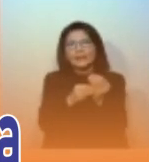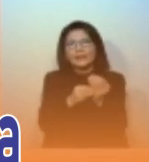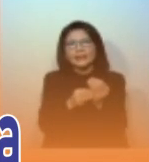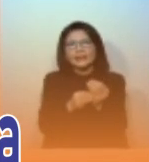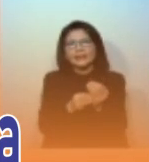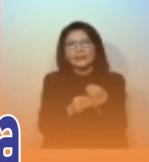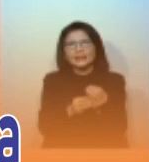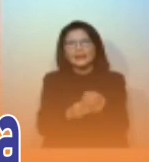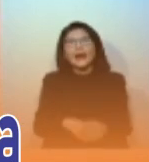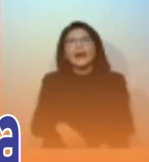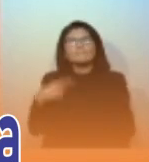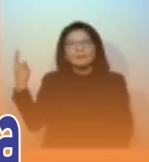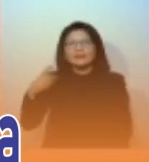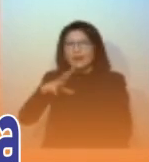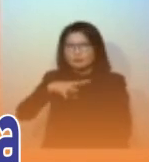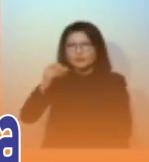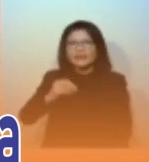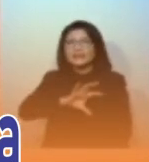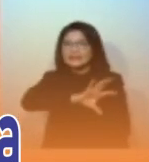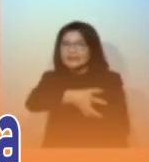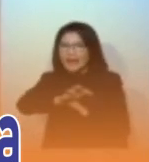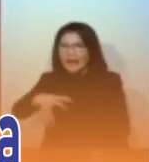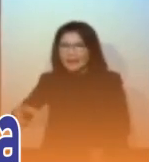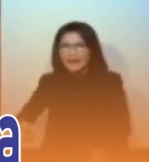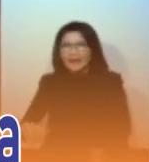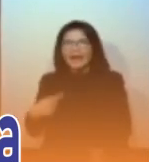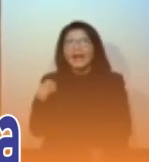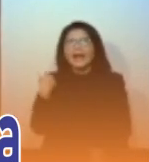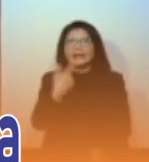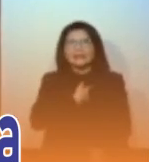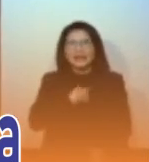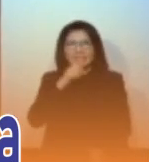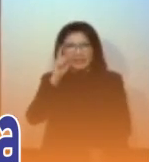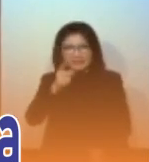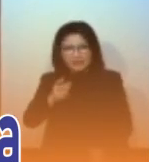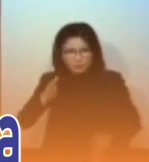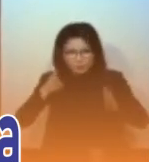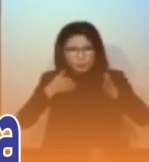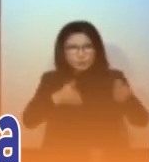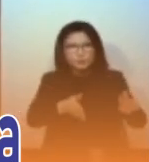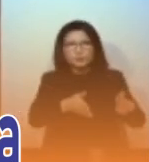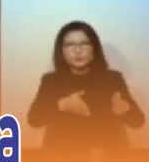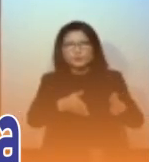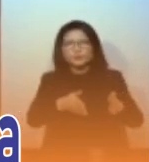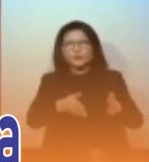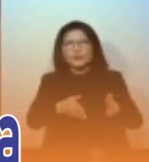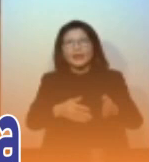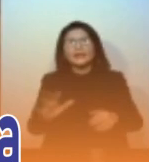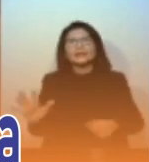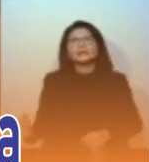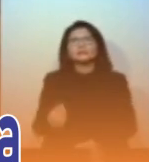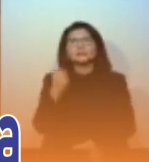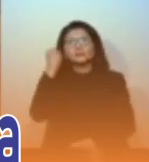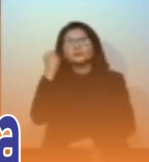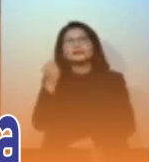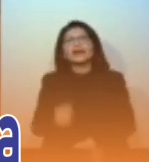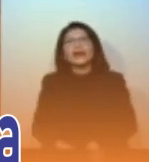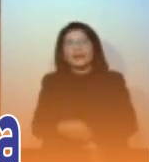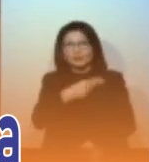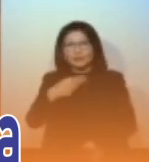di daerah, dan kami tahu posisi itu agar kita berada dalam satu barisan menjemput keunggulan Indonesia di